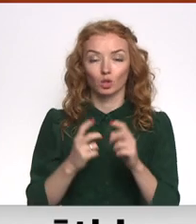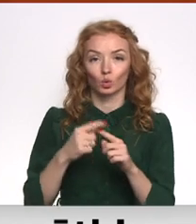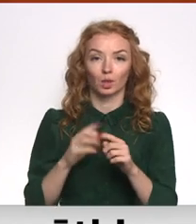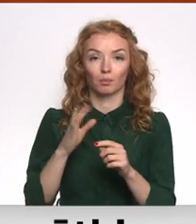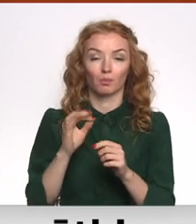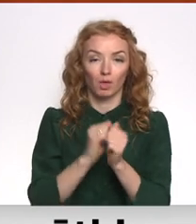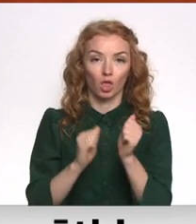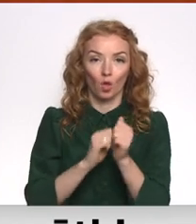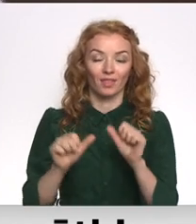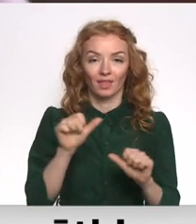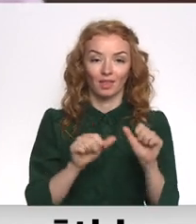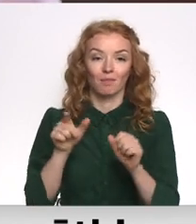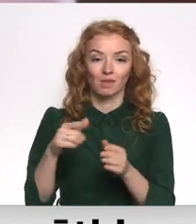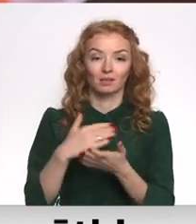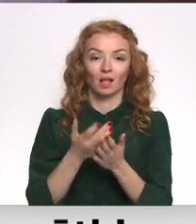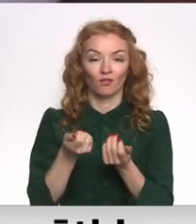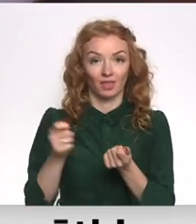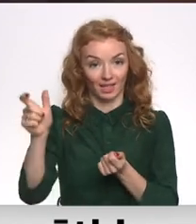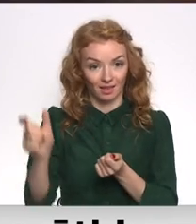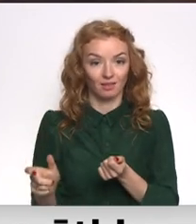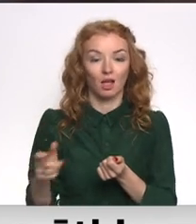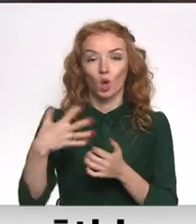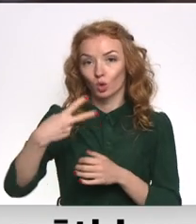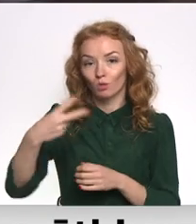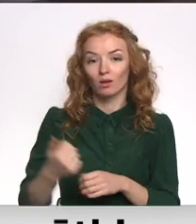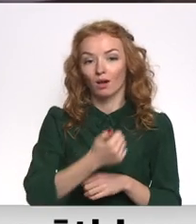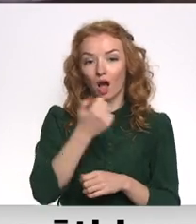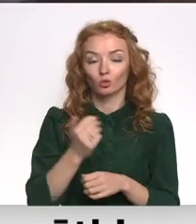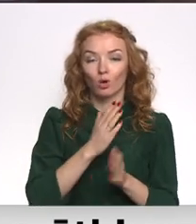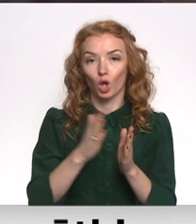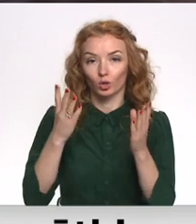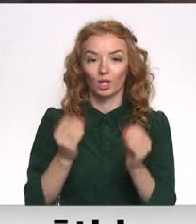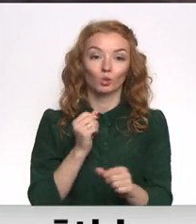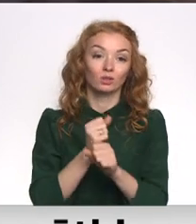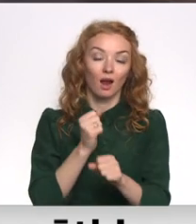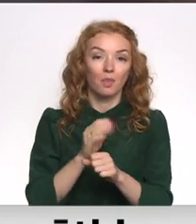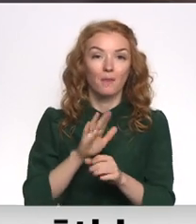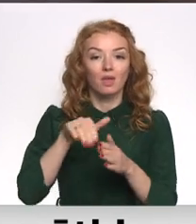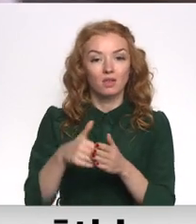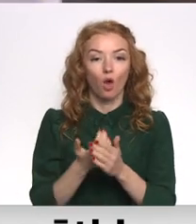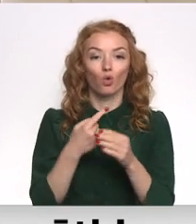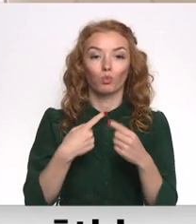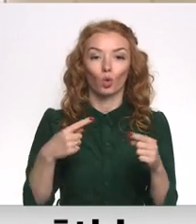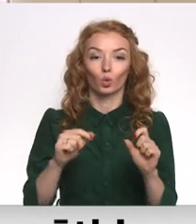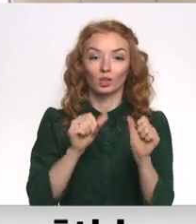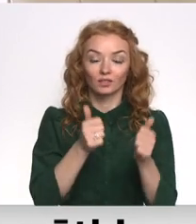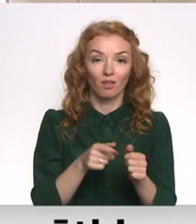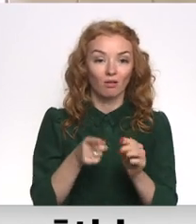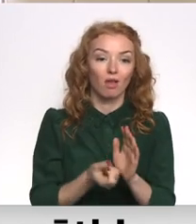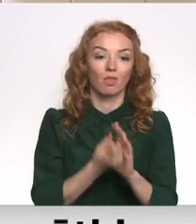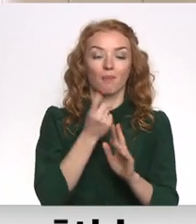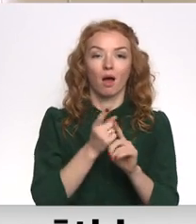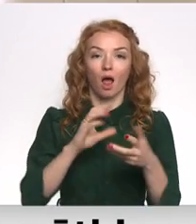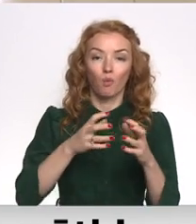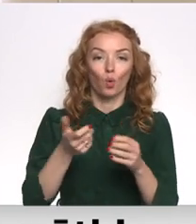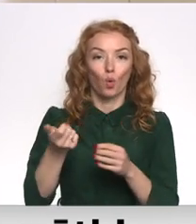nodaļas vadītāja Dalija Segliņa jau vairāk nekā 20 gadus ikdienu strādā arī pie jaunu produktu izveides. Tā taps arī ābolu